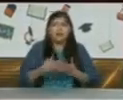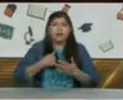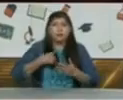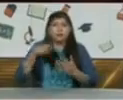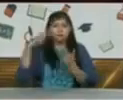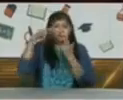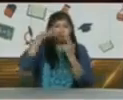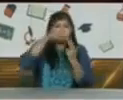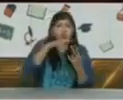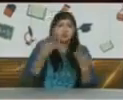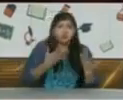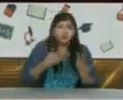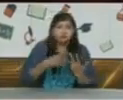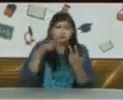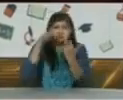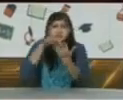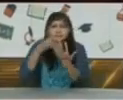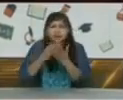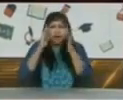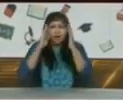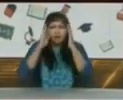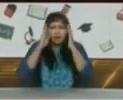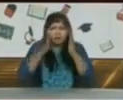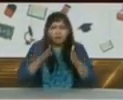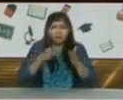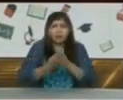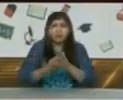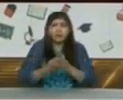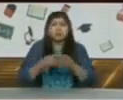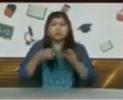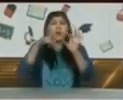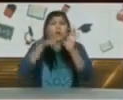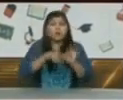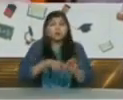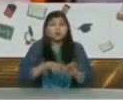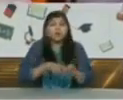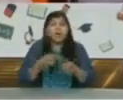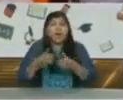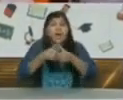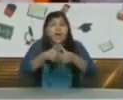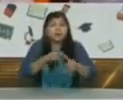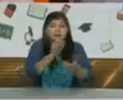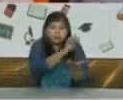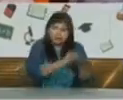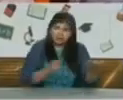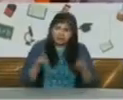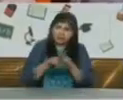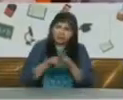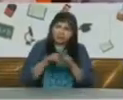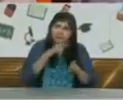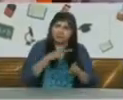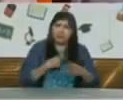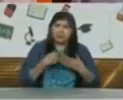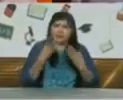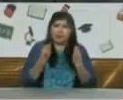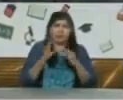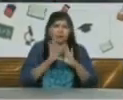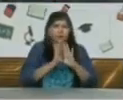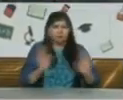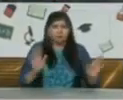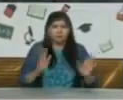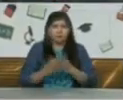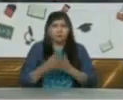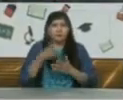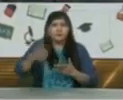फोकस प्रश्नों के अच्छे से उत्तर देने में होना चाहिए। आप इस बात से भी नहीं घबराइए